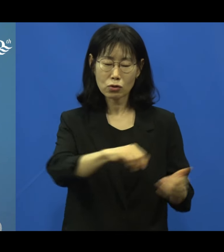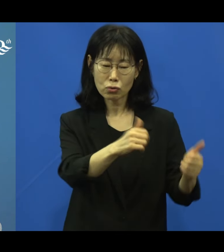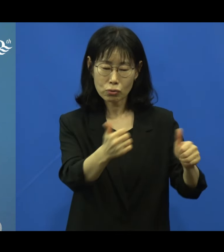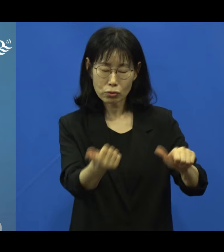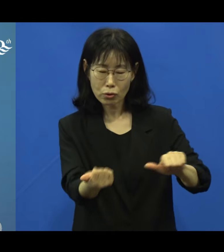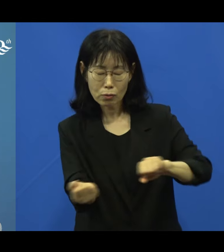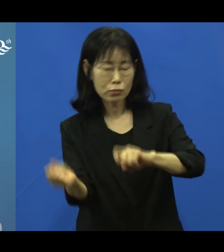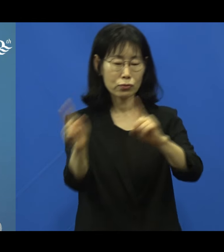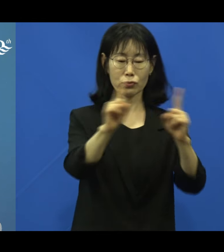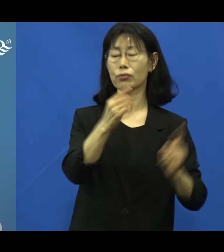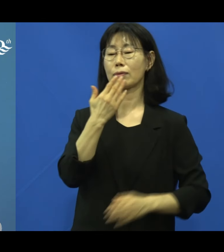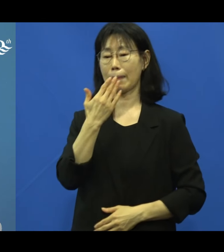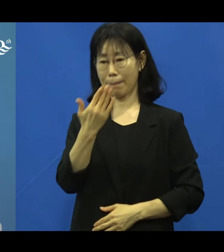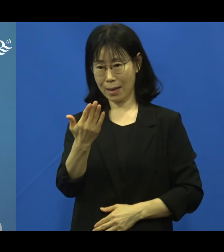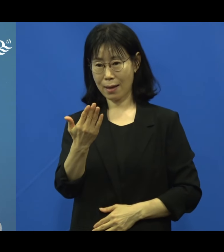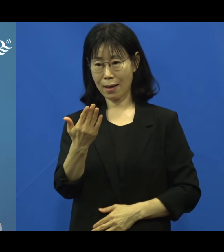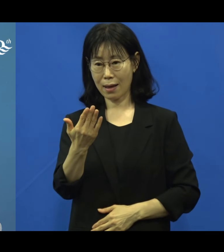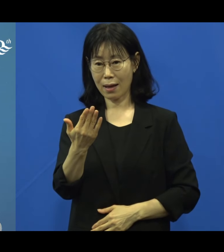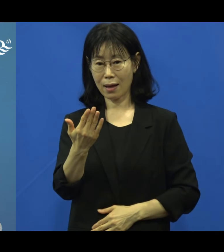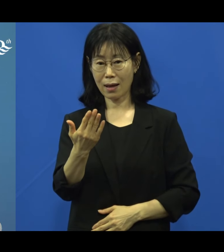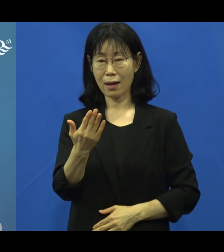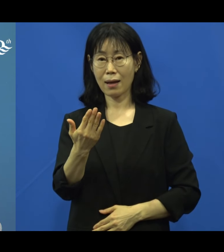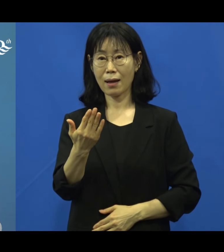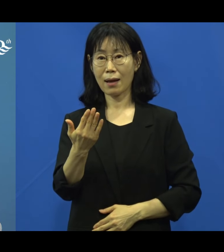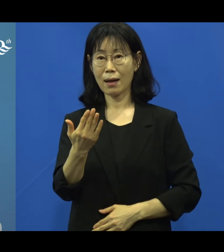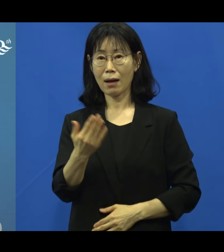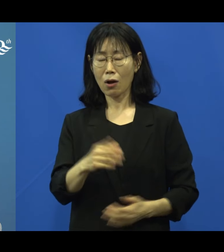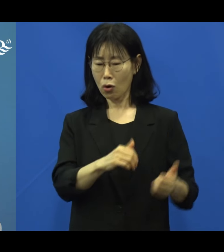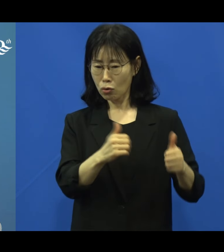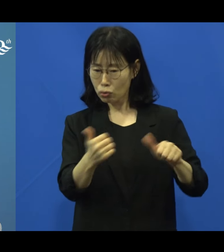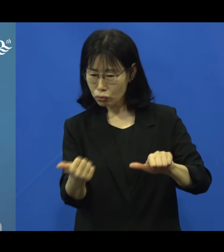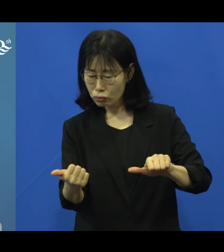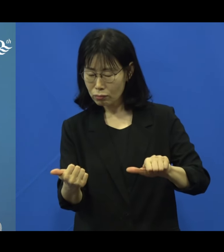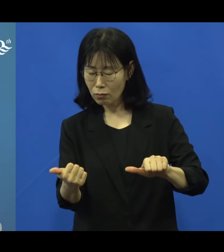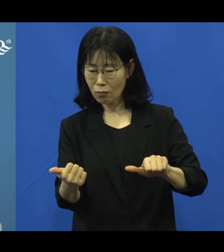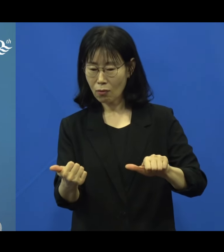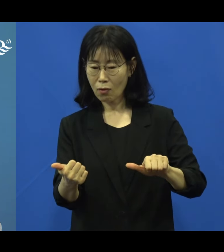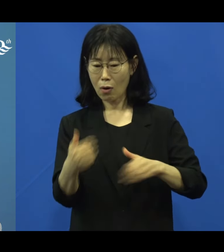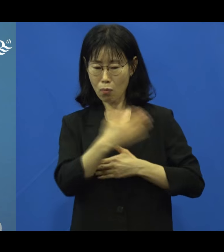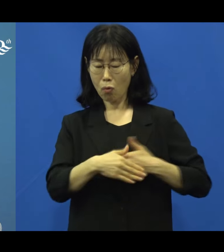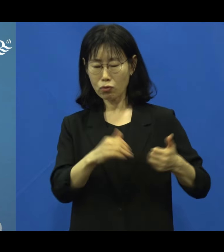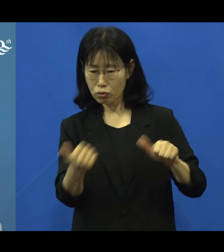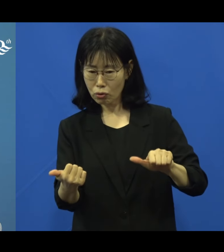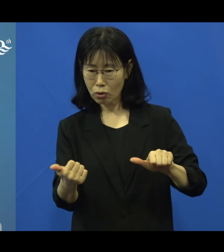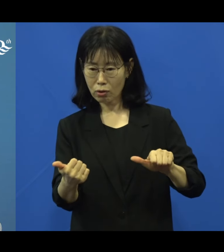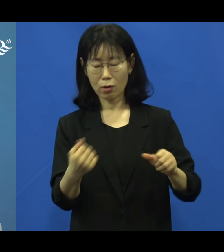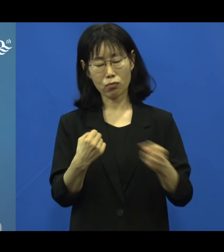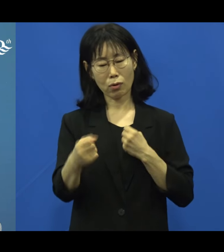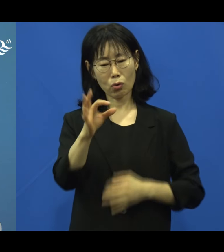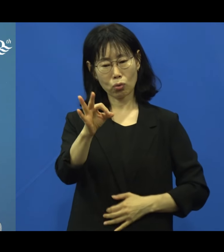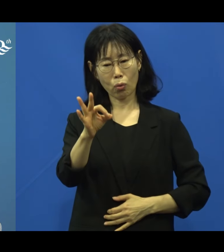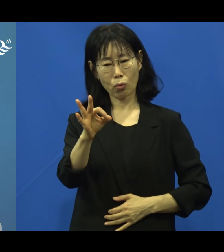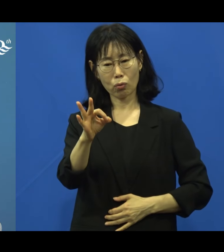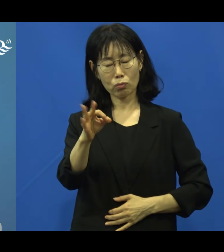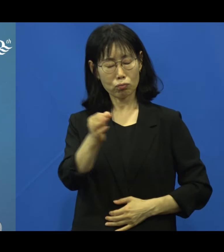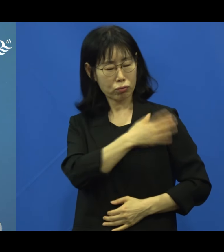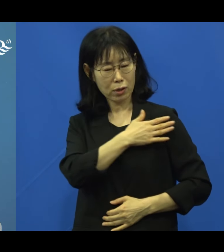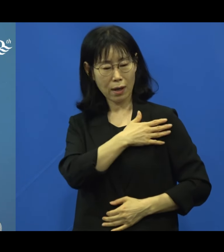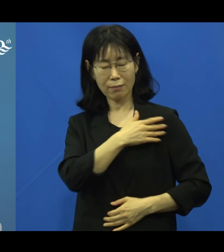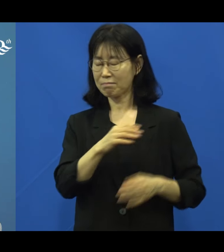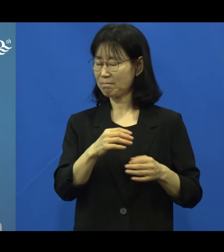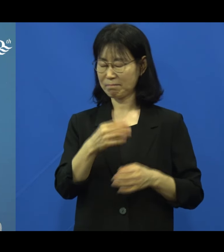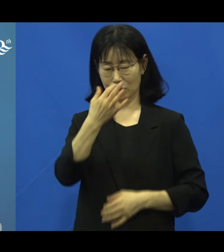살린다고. 죽었는데 무슨 돈이 무슨 의미가 있고, 죽어 있는데 그게 무슨 권력이 의미가 있어요, 여러분.